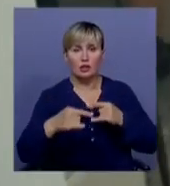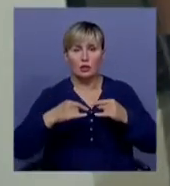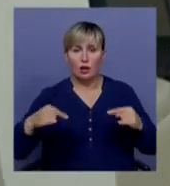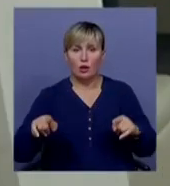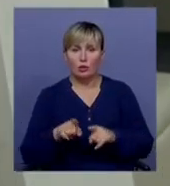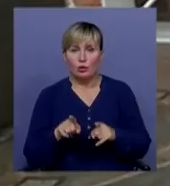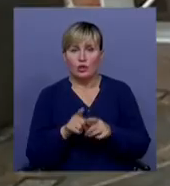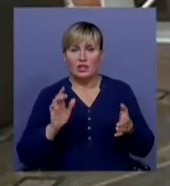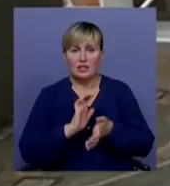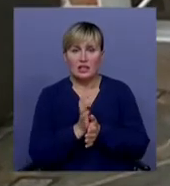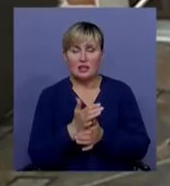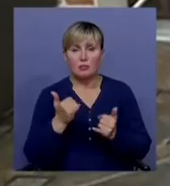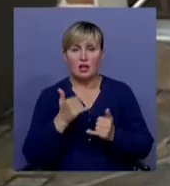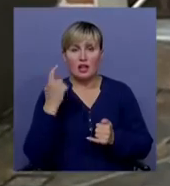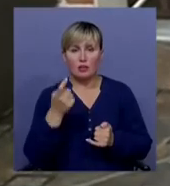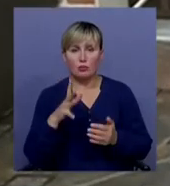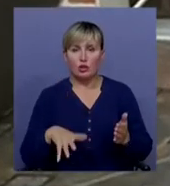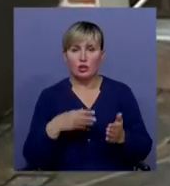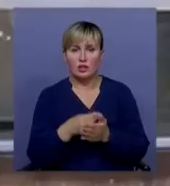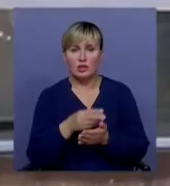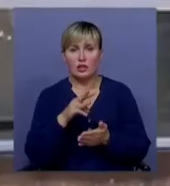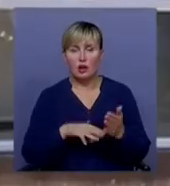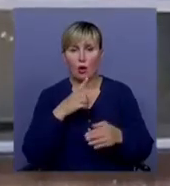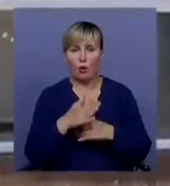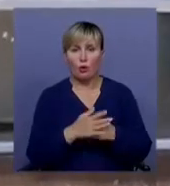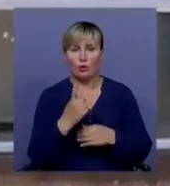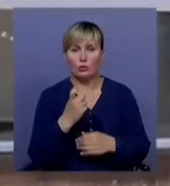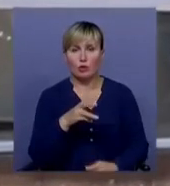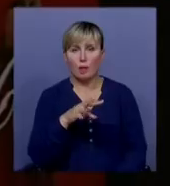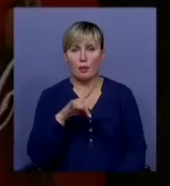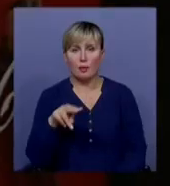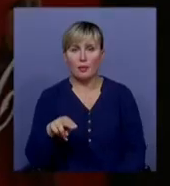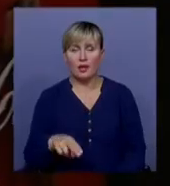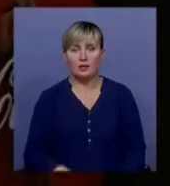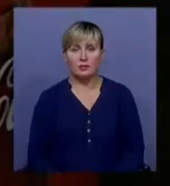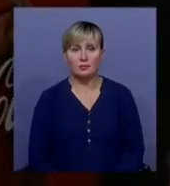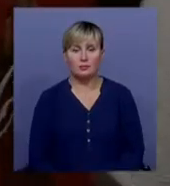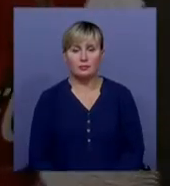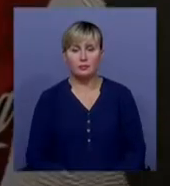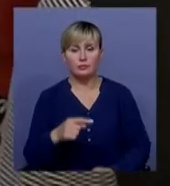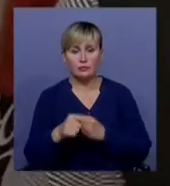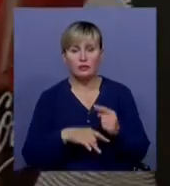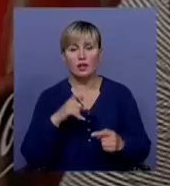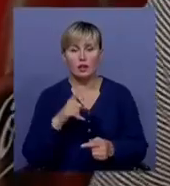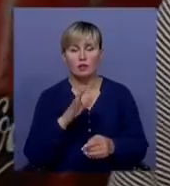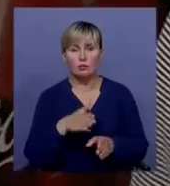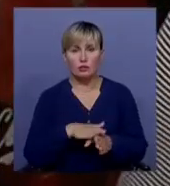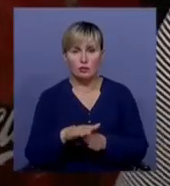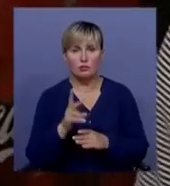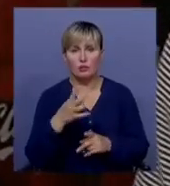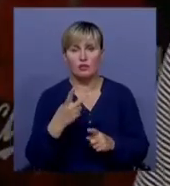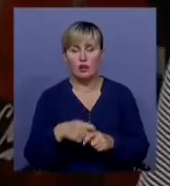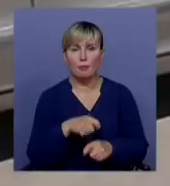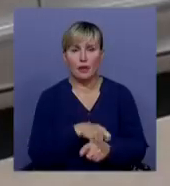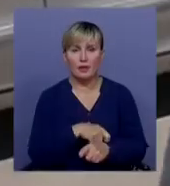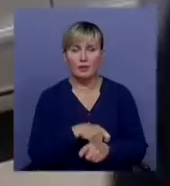не предусмотрена. Теперь владельцу придется заплатить штраф в размере 100 МРП. Ну, в следующий раз будем соблюдать. По 2 метра, да, каждый